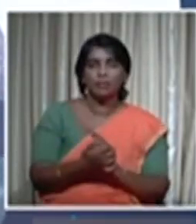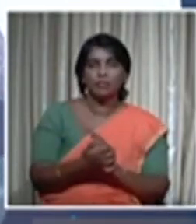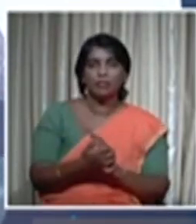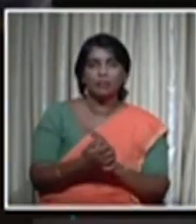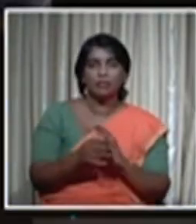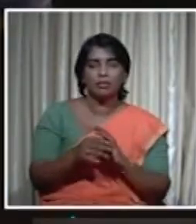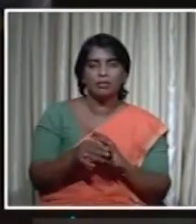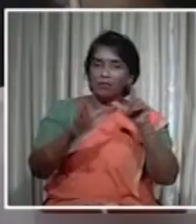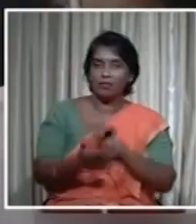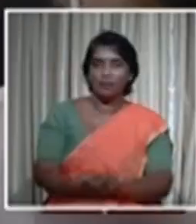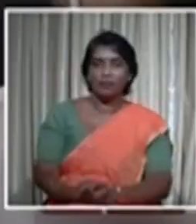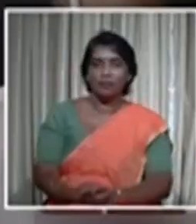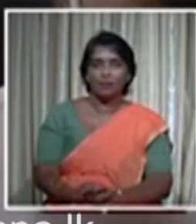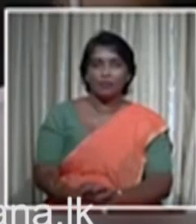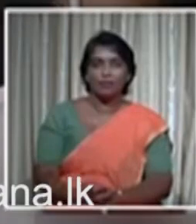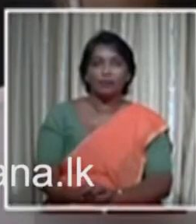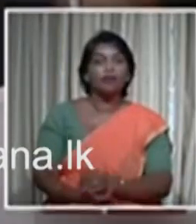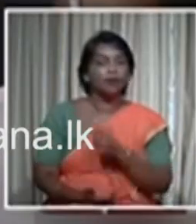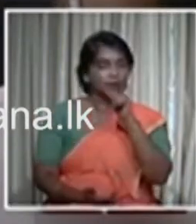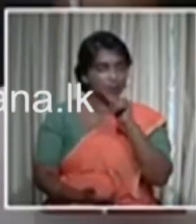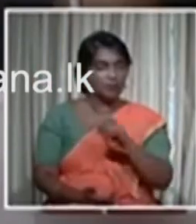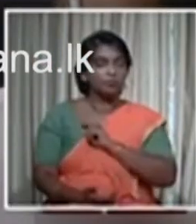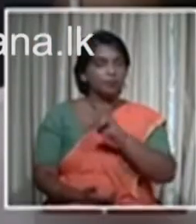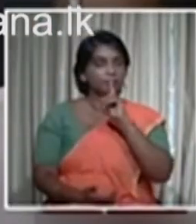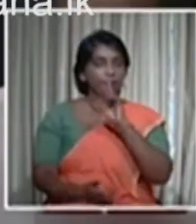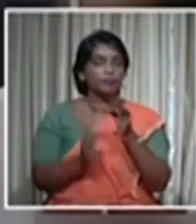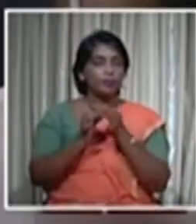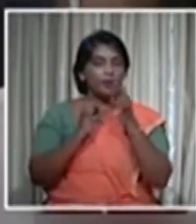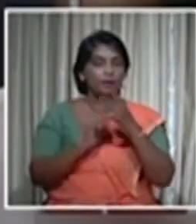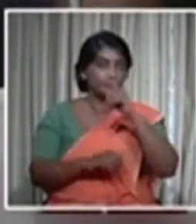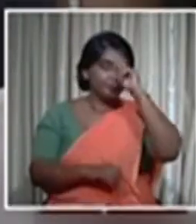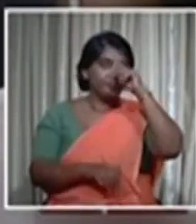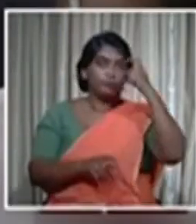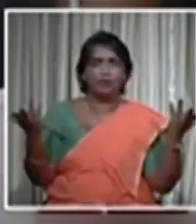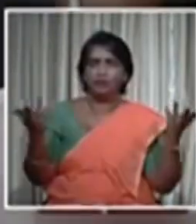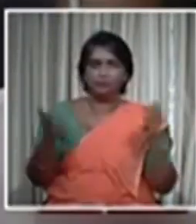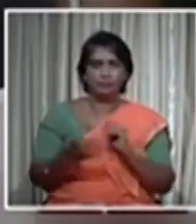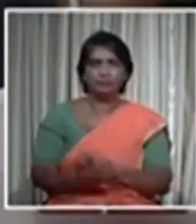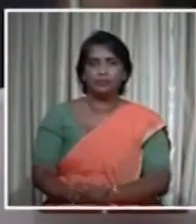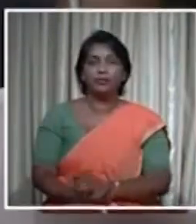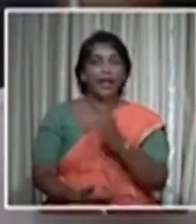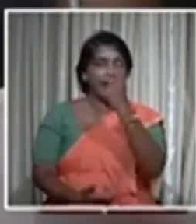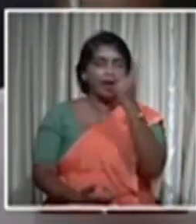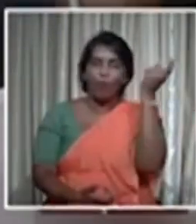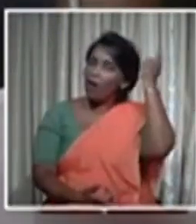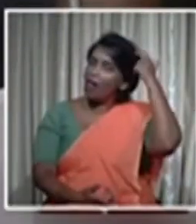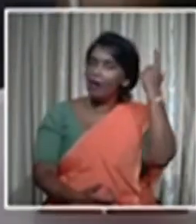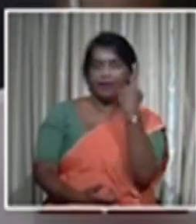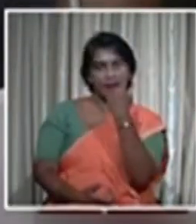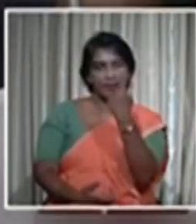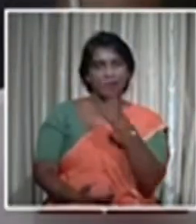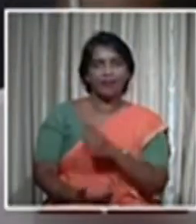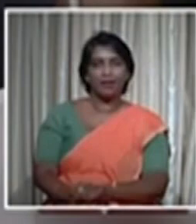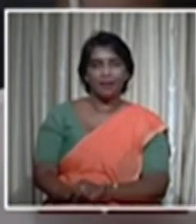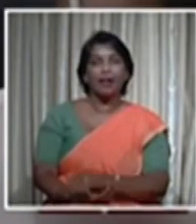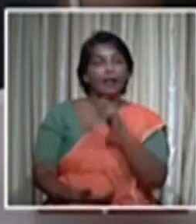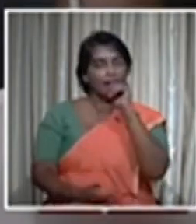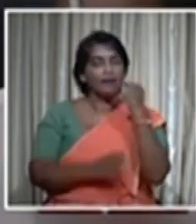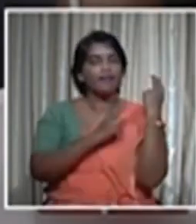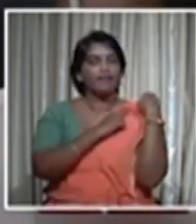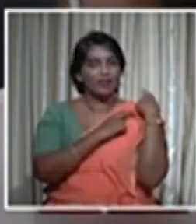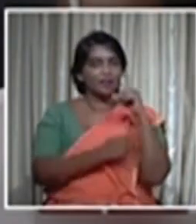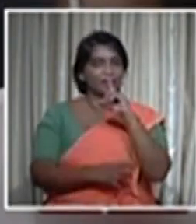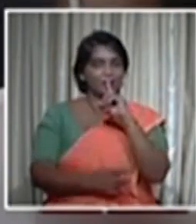මහත්මයා කාලේ අවසාන ඔබතුමා බොම පහදිලිව කියන්න ඕන බැසිල් රාජපක්ෂ මහත්මයාට මොළ හතක් නෑ එක මොළයයි තියෙන්නේ ඒක බොම වගකීමකින්